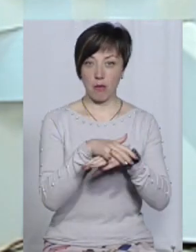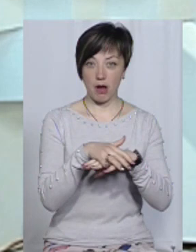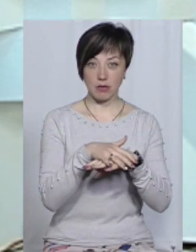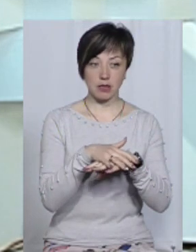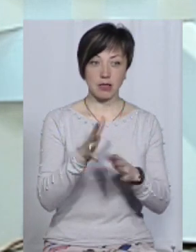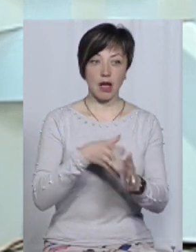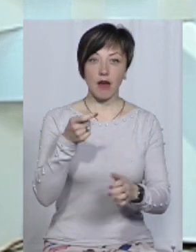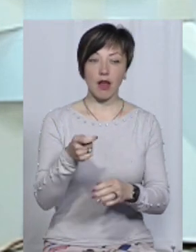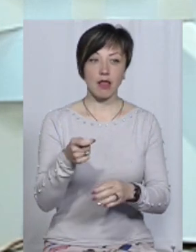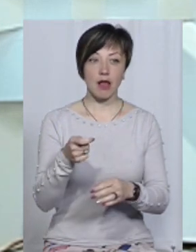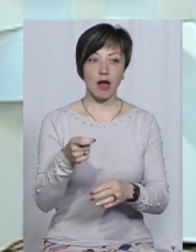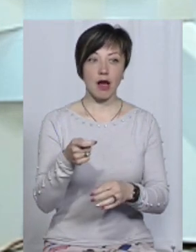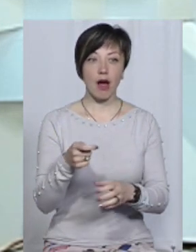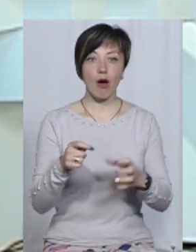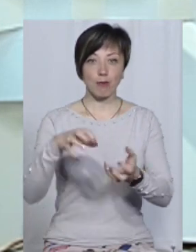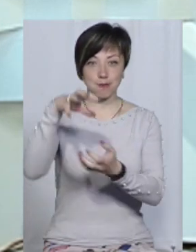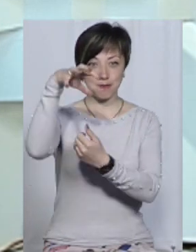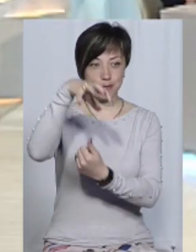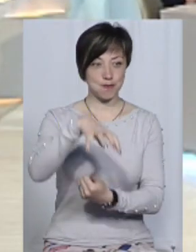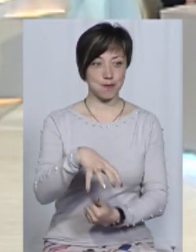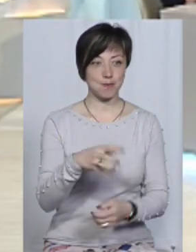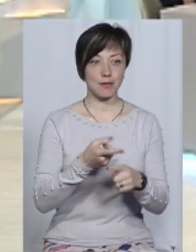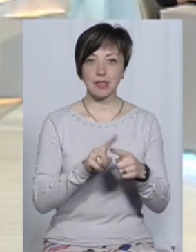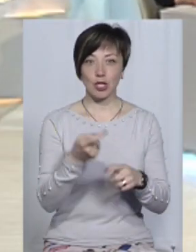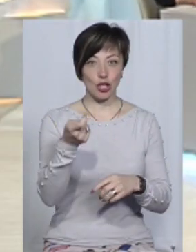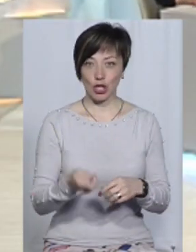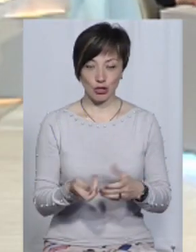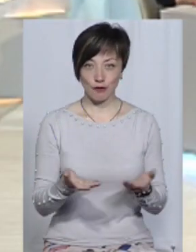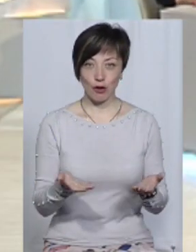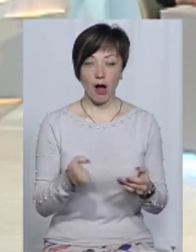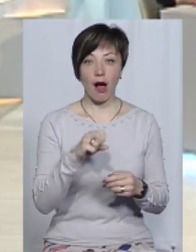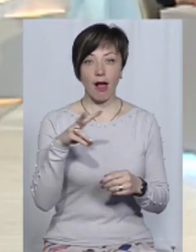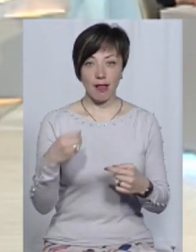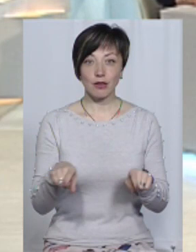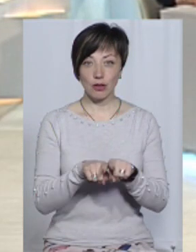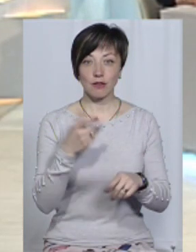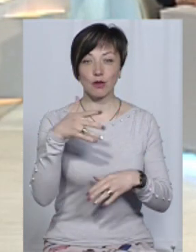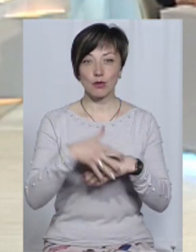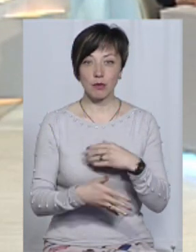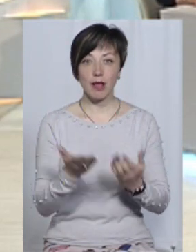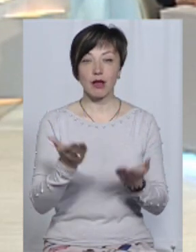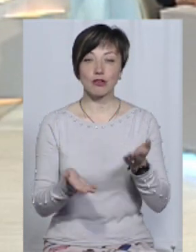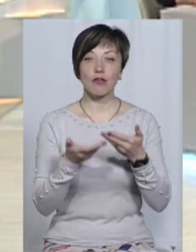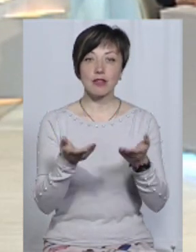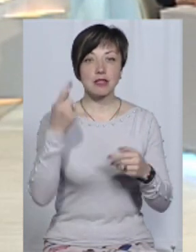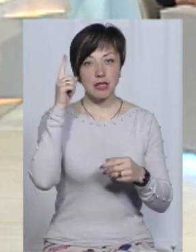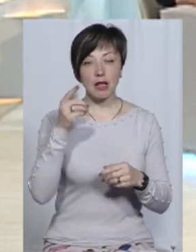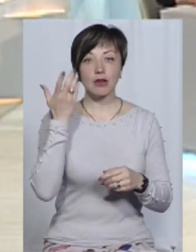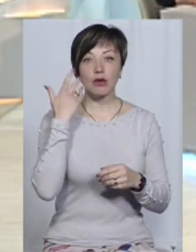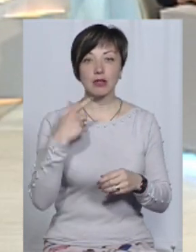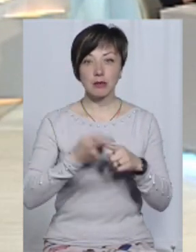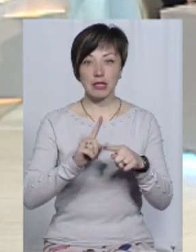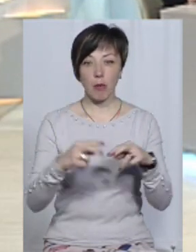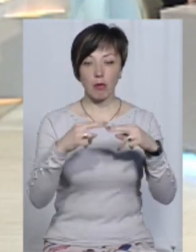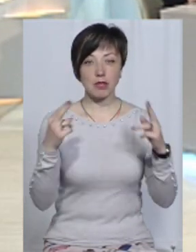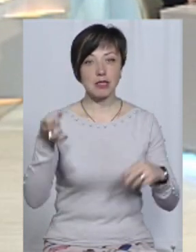масовість якась заявки на польоти на повітряних кулях. При тому, що то не дешево. От, але теж, ви розумієте, якщо ви знаєте, колись, коли під тим